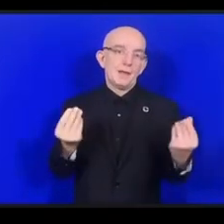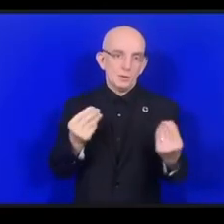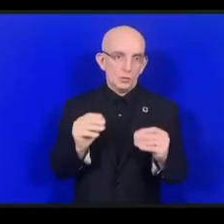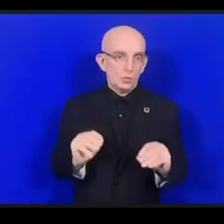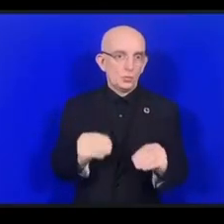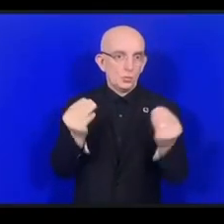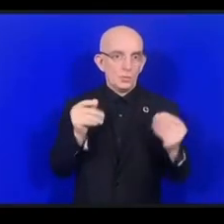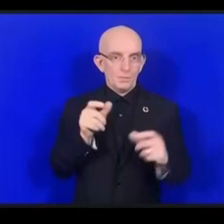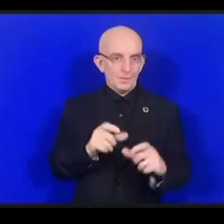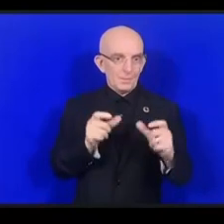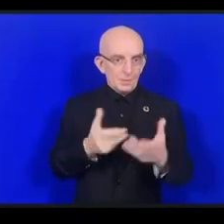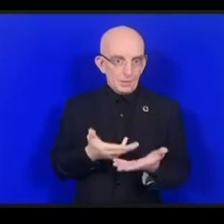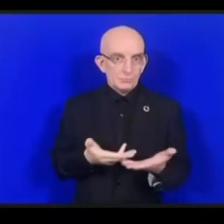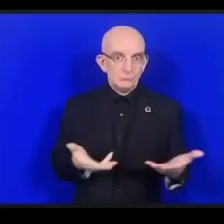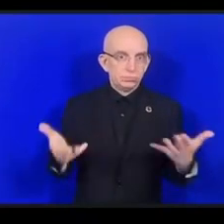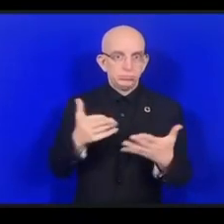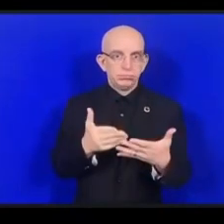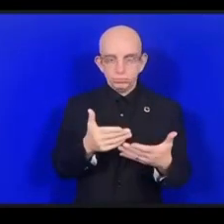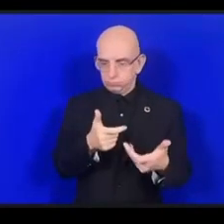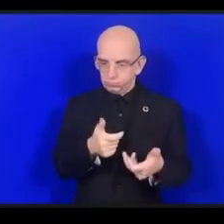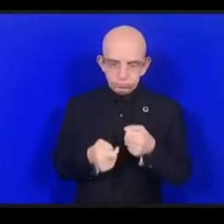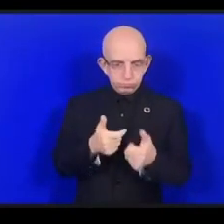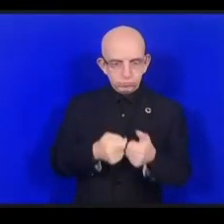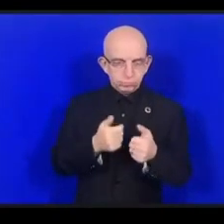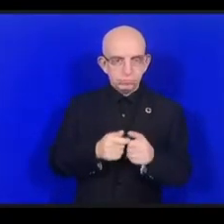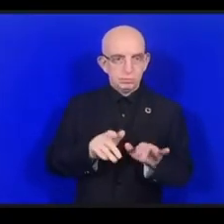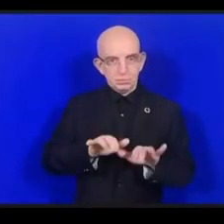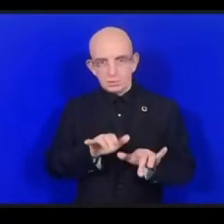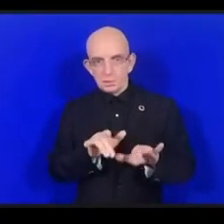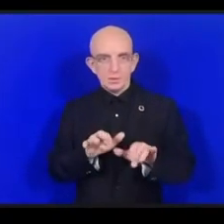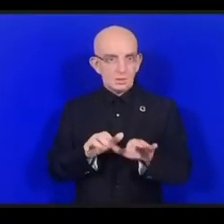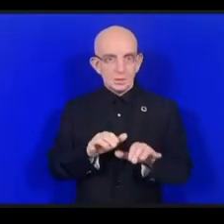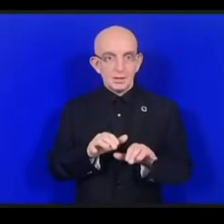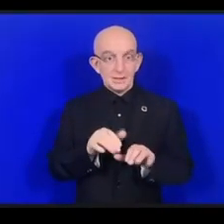很多年轻人这个上网，